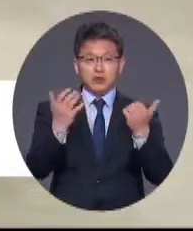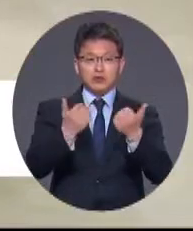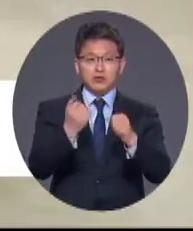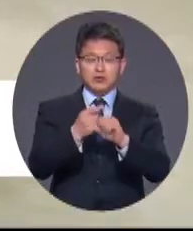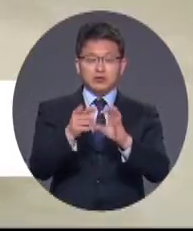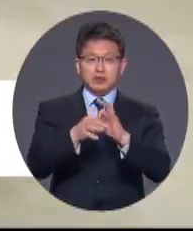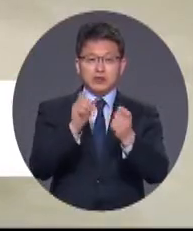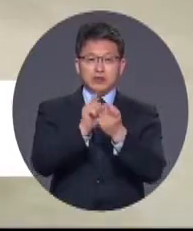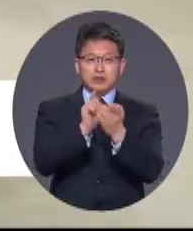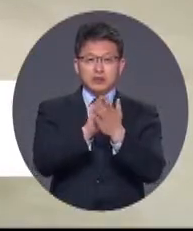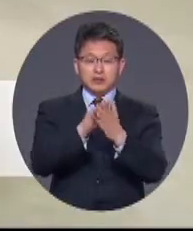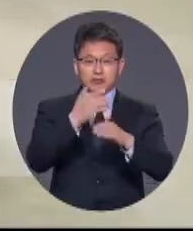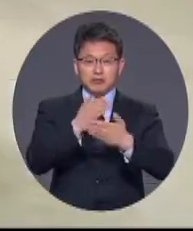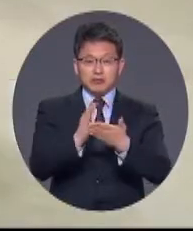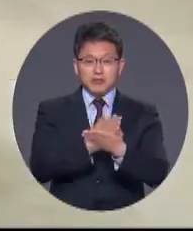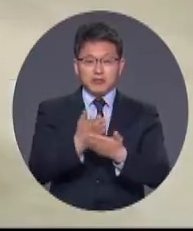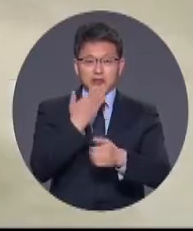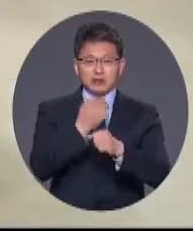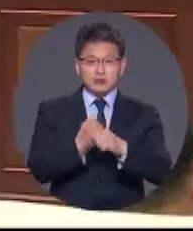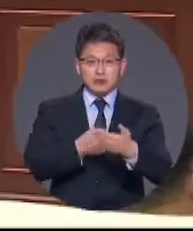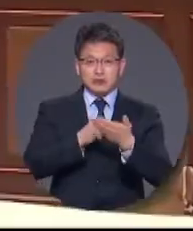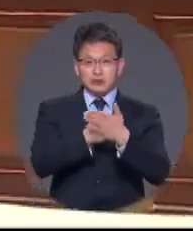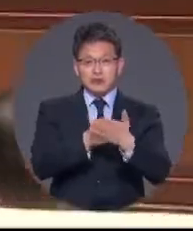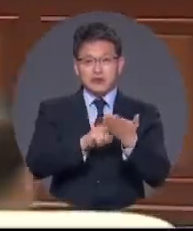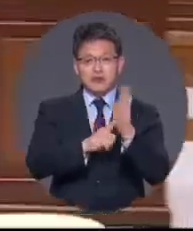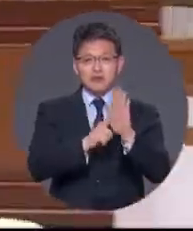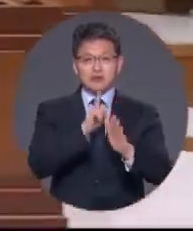비니 직접 판단할 수 있도록 해야 한다 고 밝혔습니다